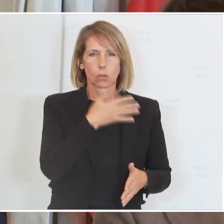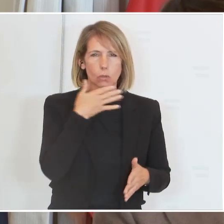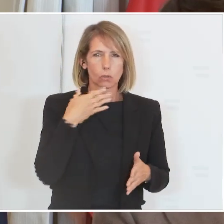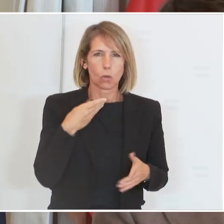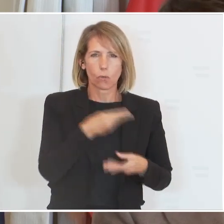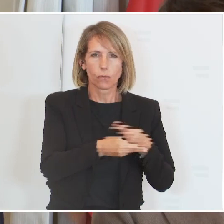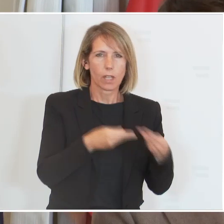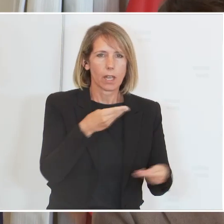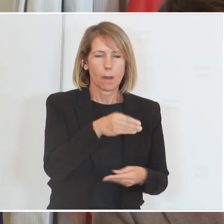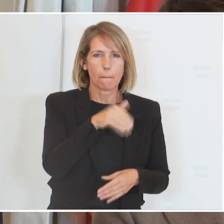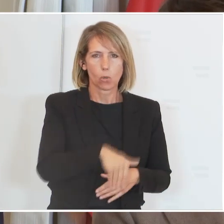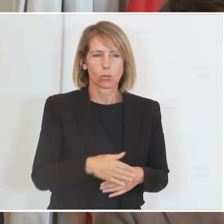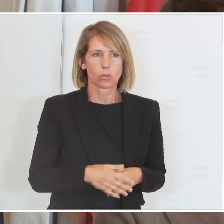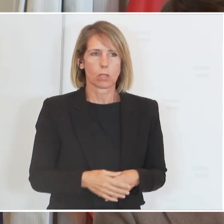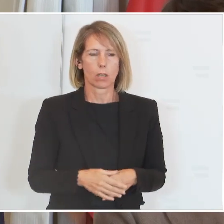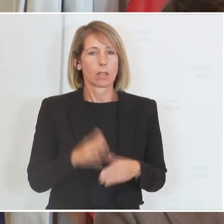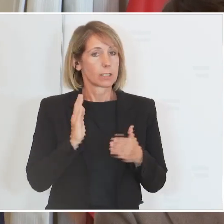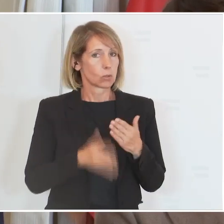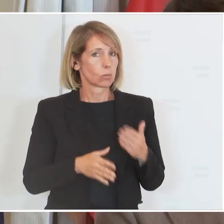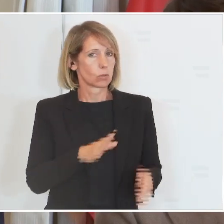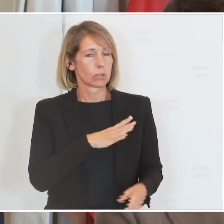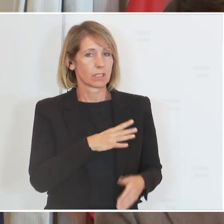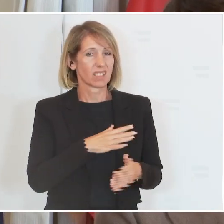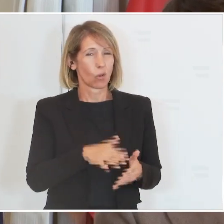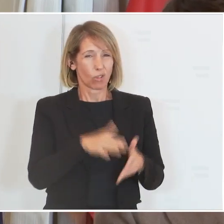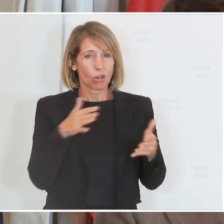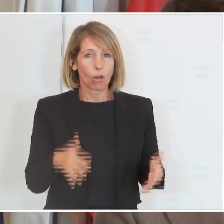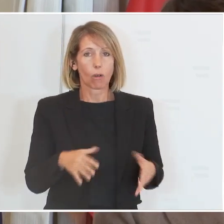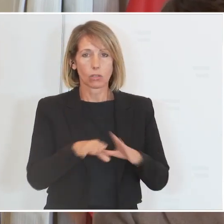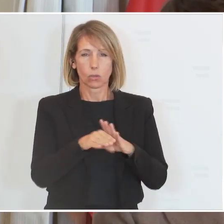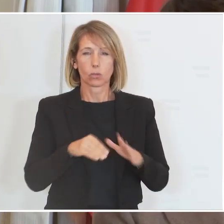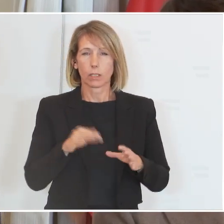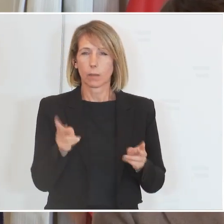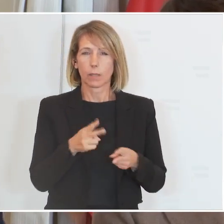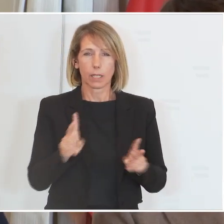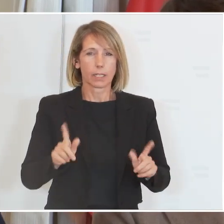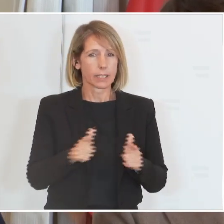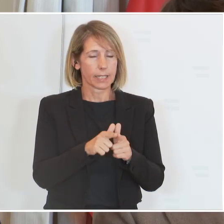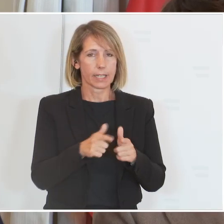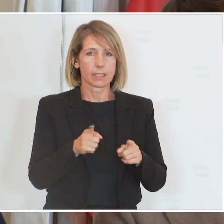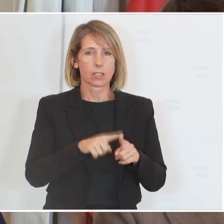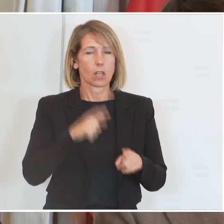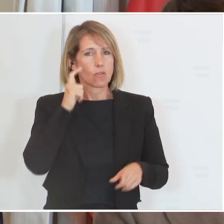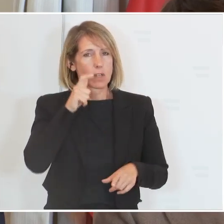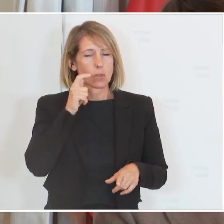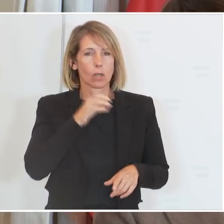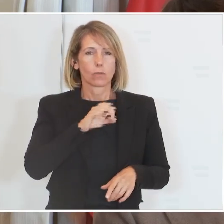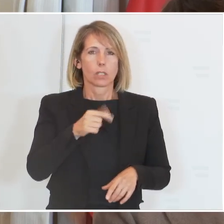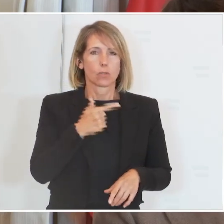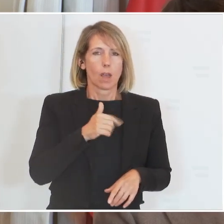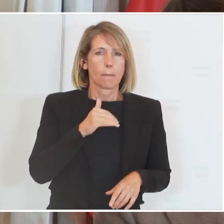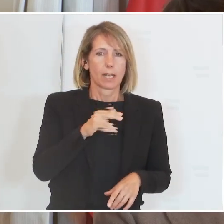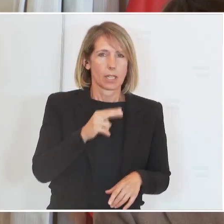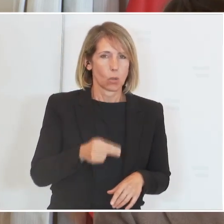wenn dann am Ende das Risiko so groß ist, dass das Unternehmen nicht mehr tragen kann und die Versorgungssicherheit für 2 Millionen Menschen und damit